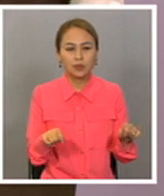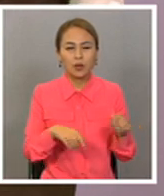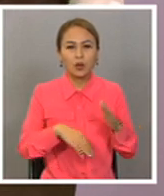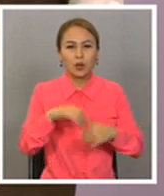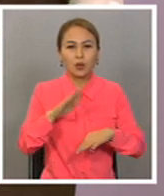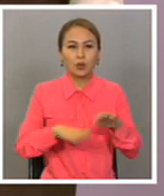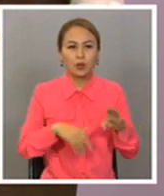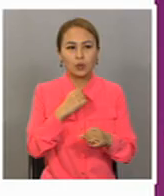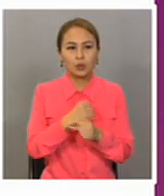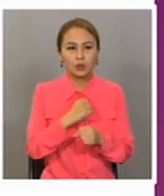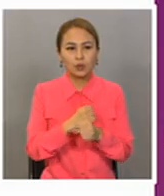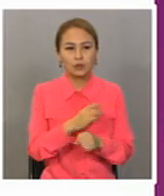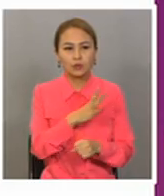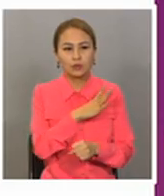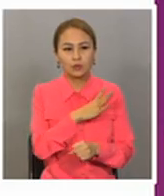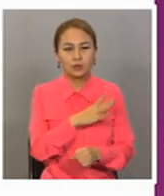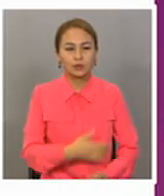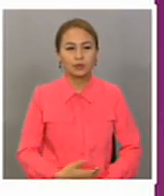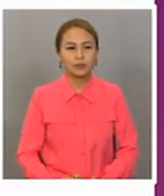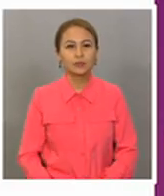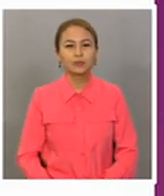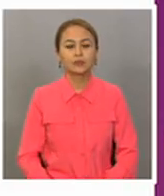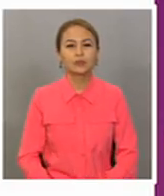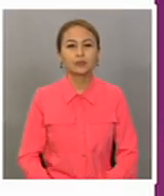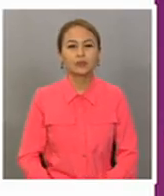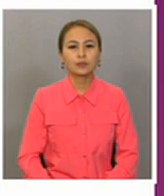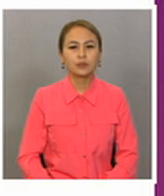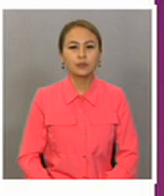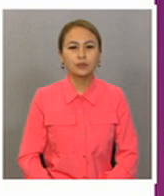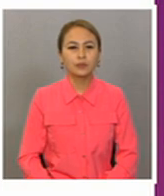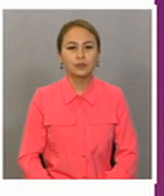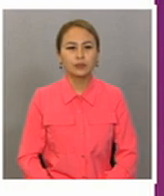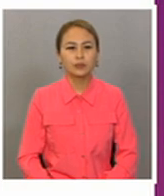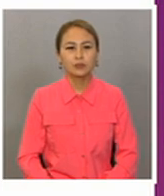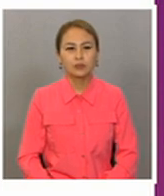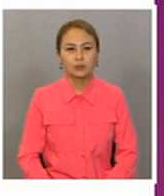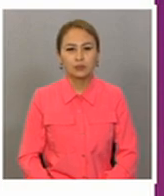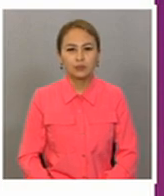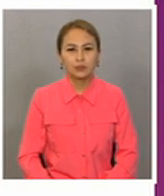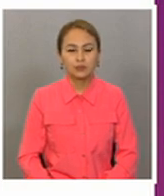Келесі қол өнері жақсы дамыған екен.